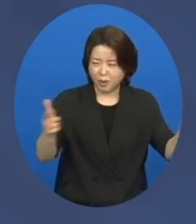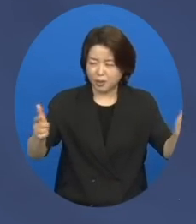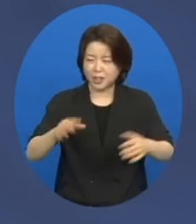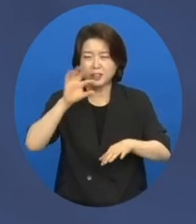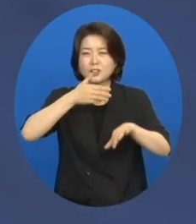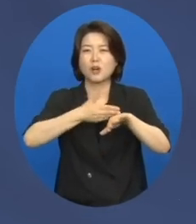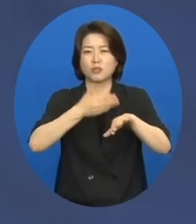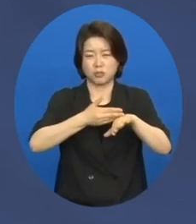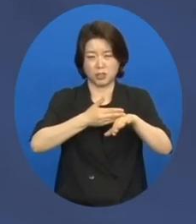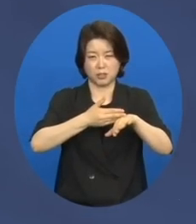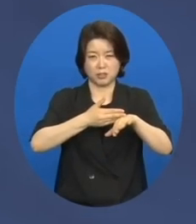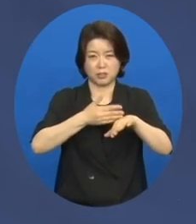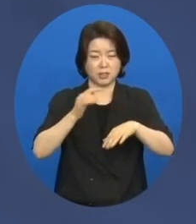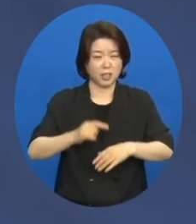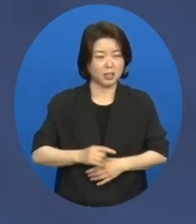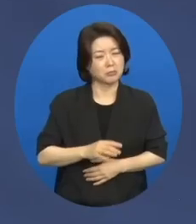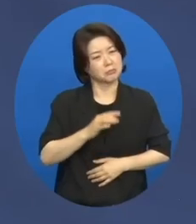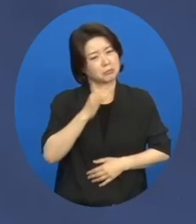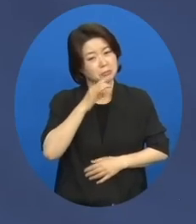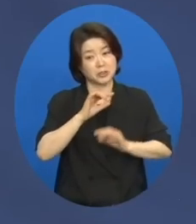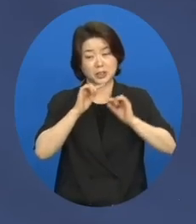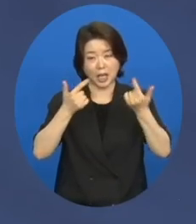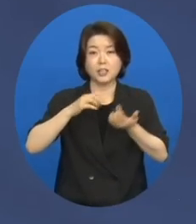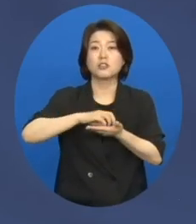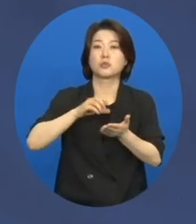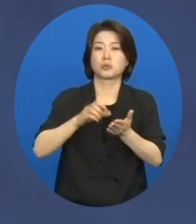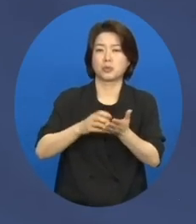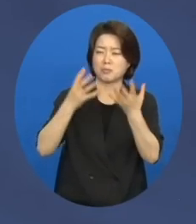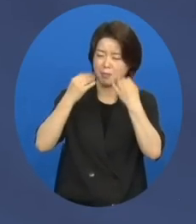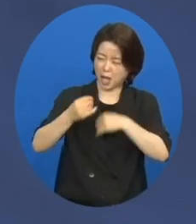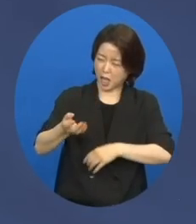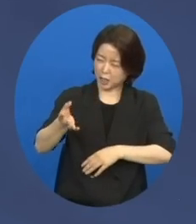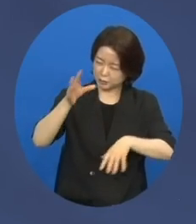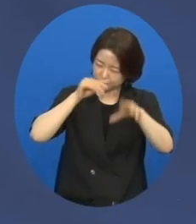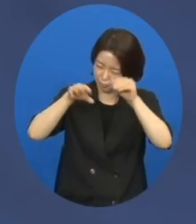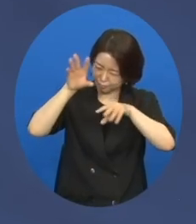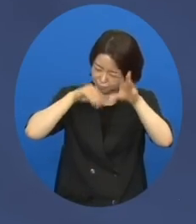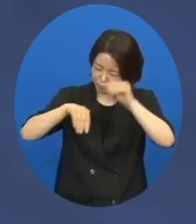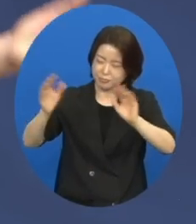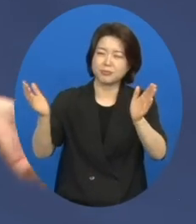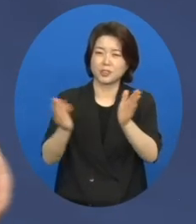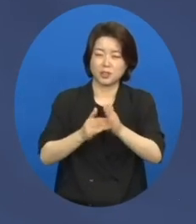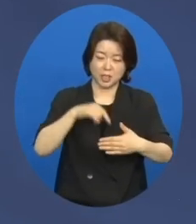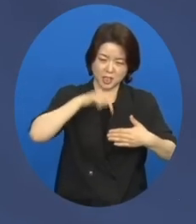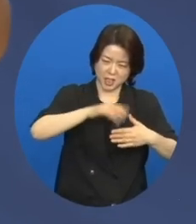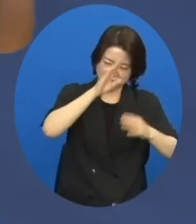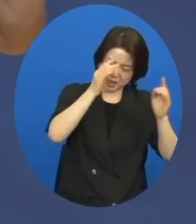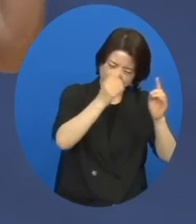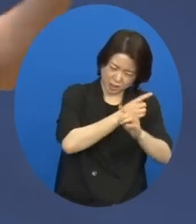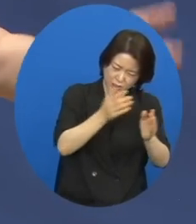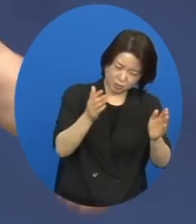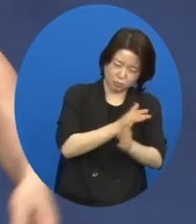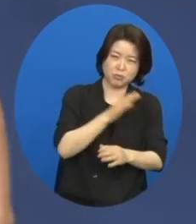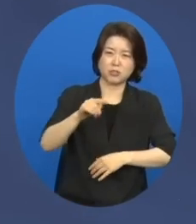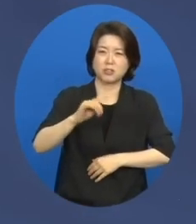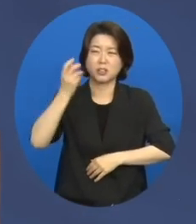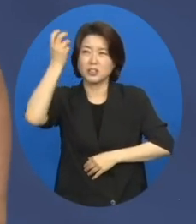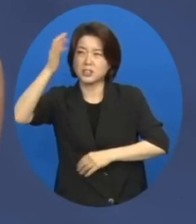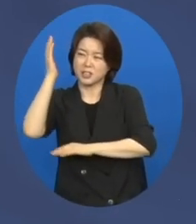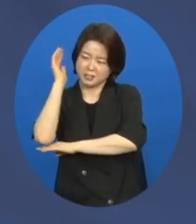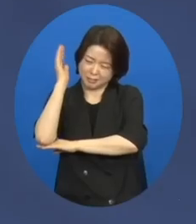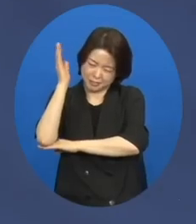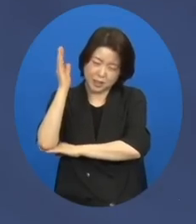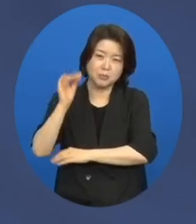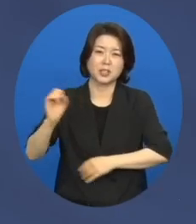어지간한 훈련이 별로 궁금하지 않을 만큼 받았습니다. 애지간한 훈련, 내적 치유부터 시작해서 성령 세미나에